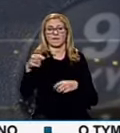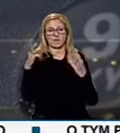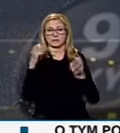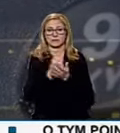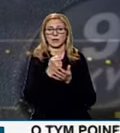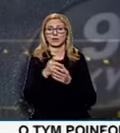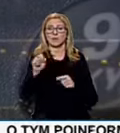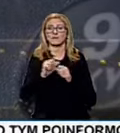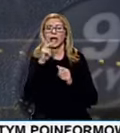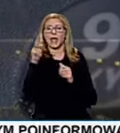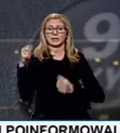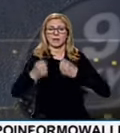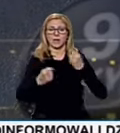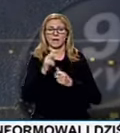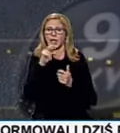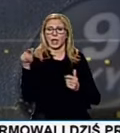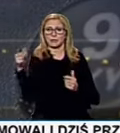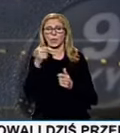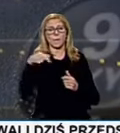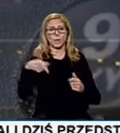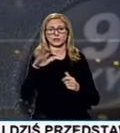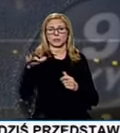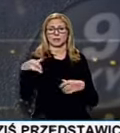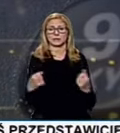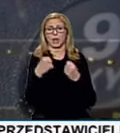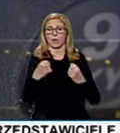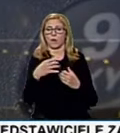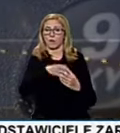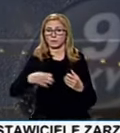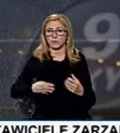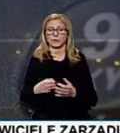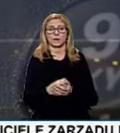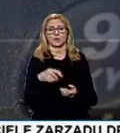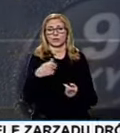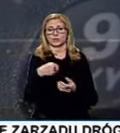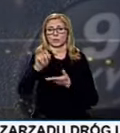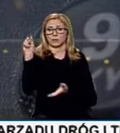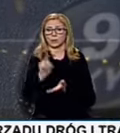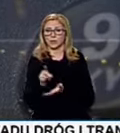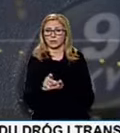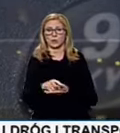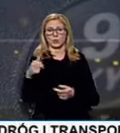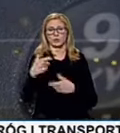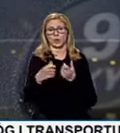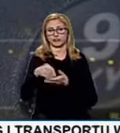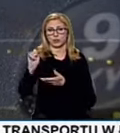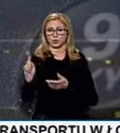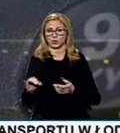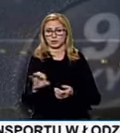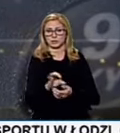istotna rzecz to jest to, że każdy kierowca, każdy partner musi mieć działalność gospodarczą, płacić podatki i odprowadzać